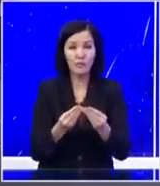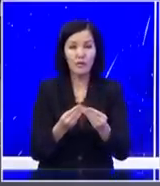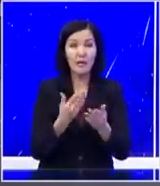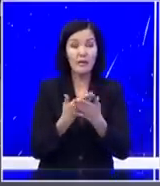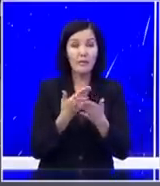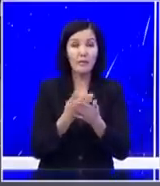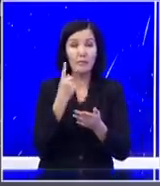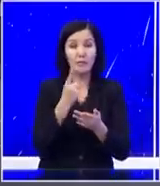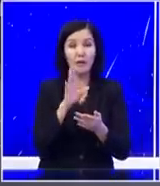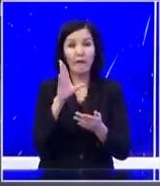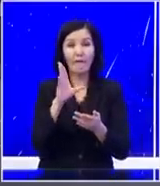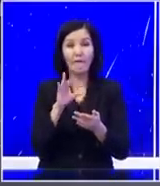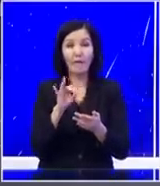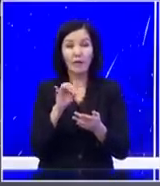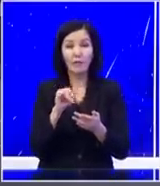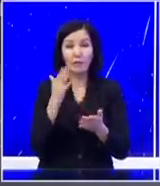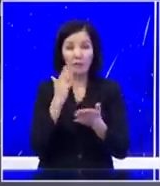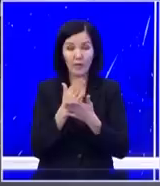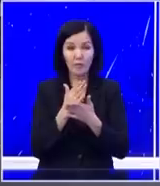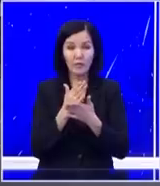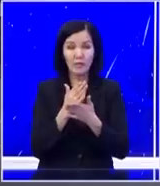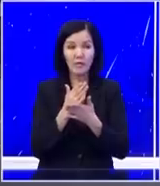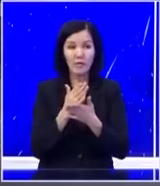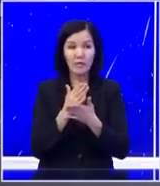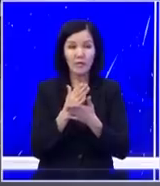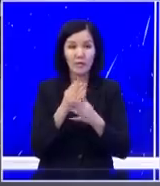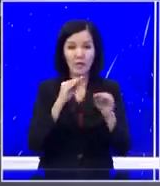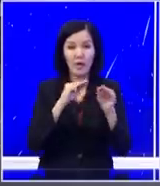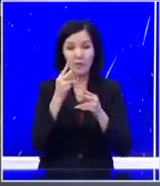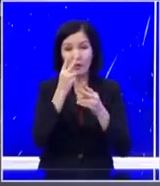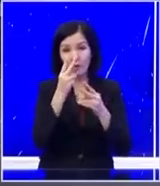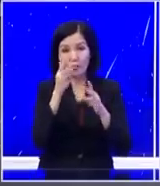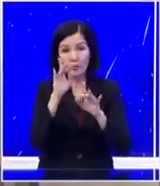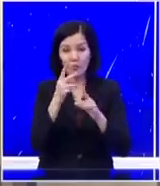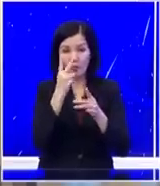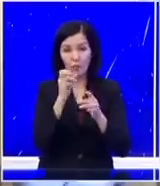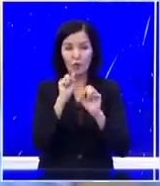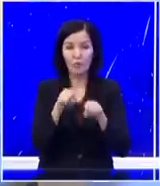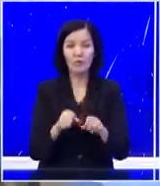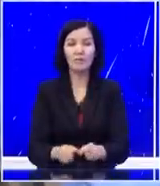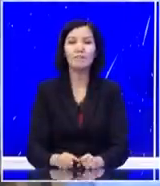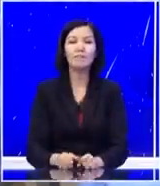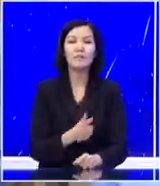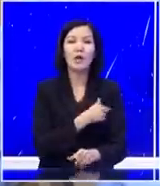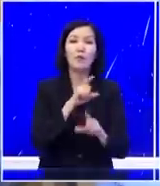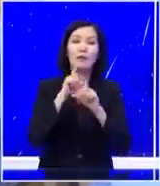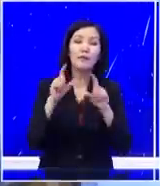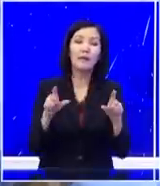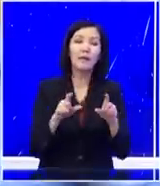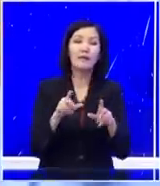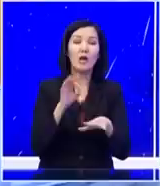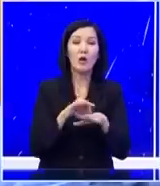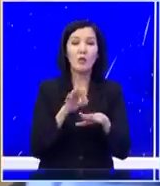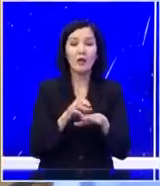вирус тапсақ, сол вирус уже осы аппаратпен анықталған болады. Аудандық ауруханаға түскен күдікті